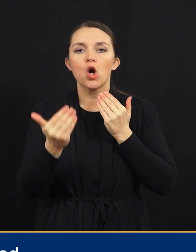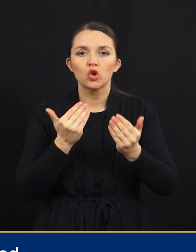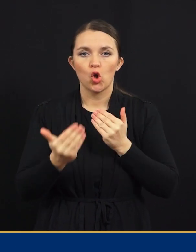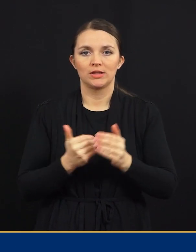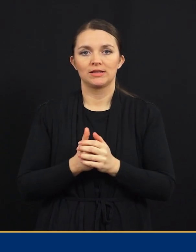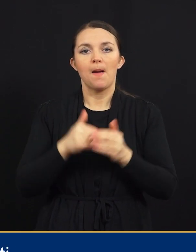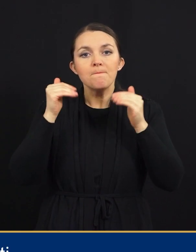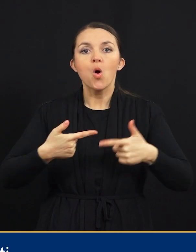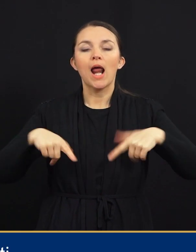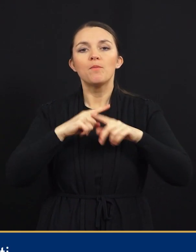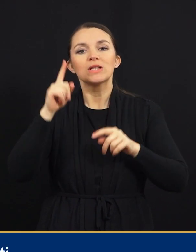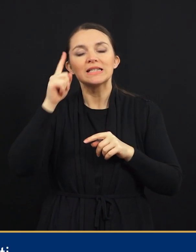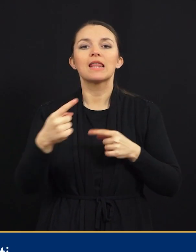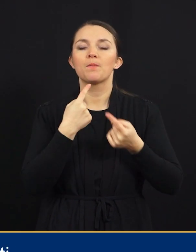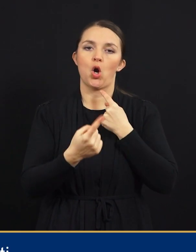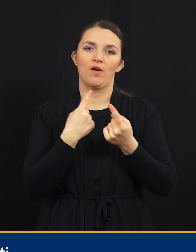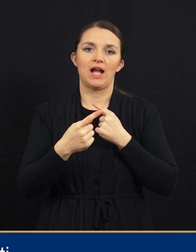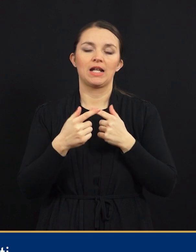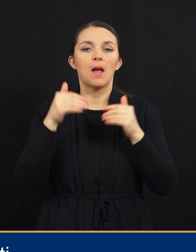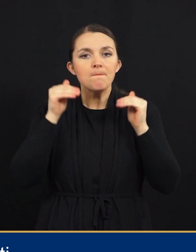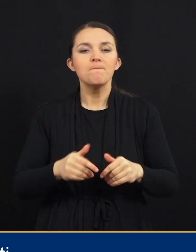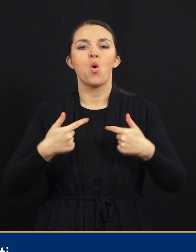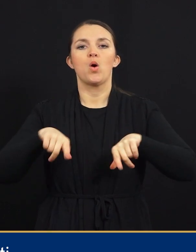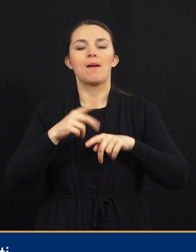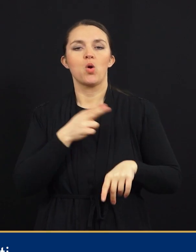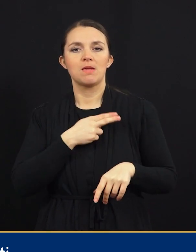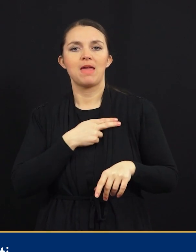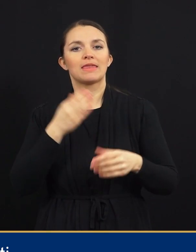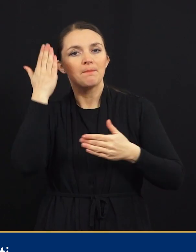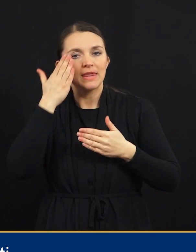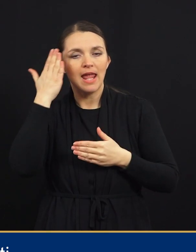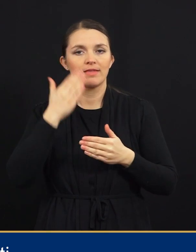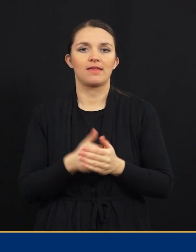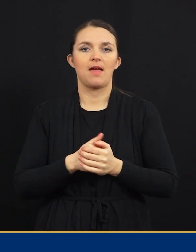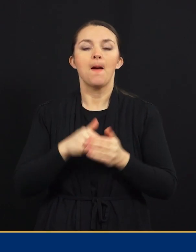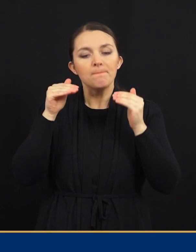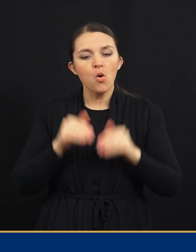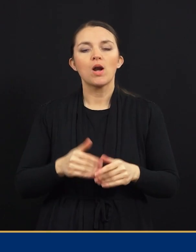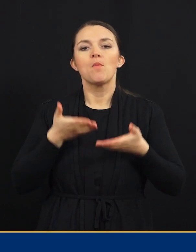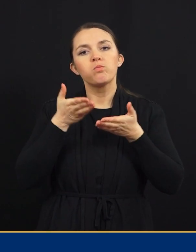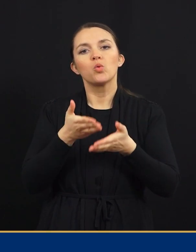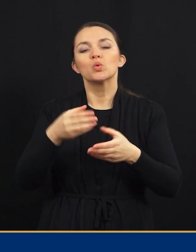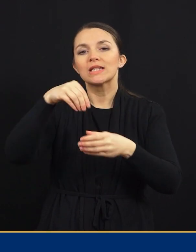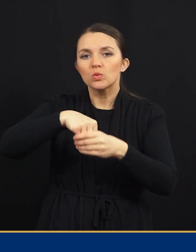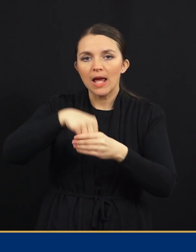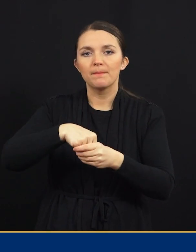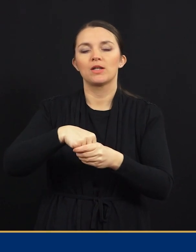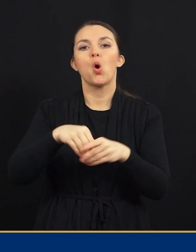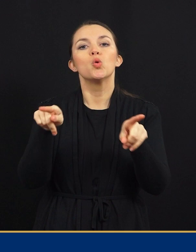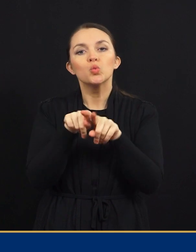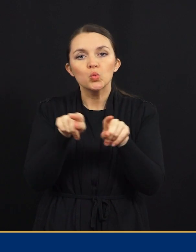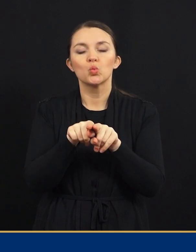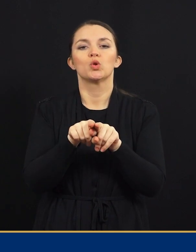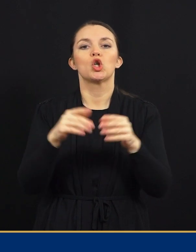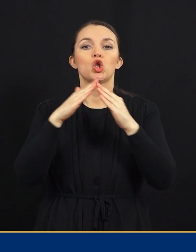odnosi. Moramo se znati pogovarjati. Moramo imeti mnenje. Moramo ponuditi vsebino,